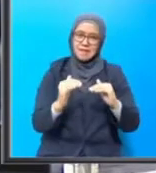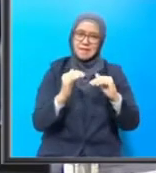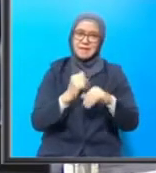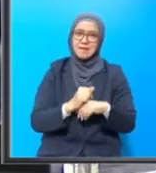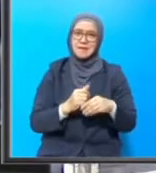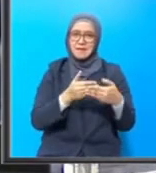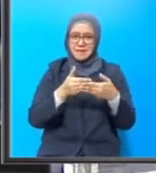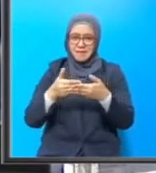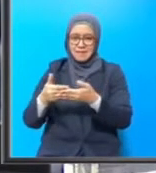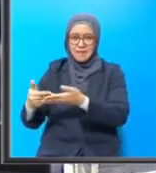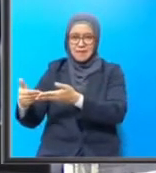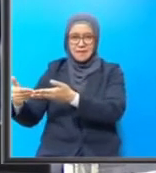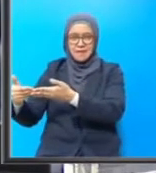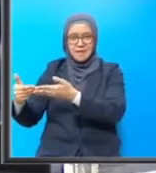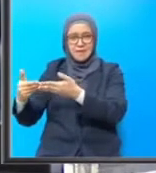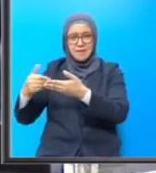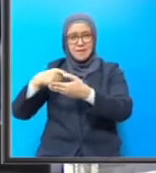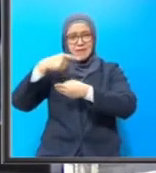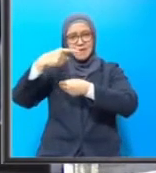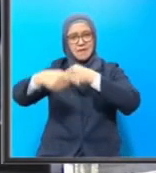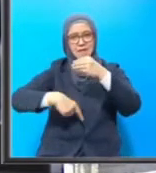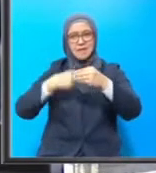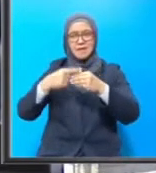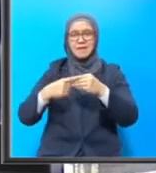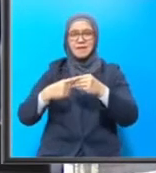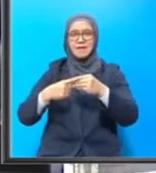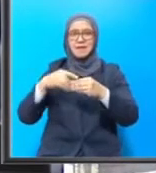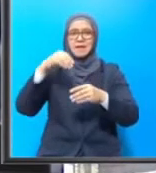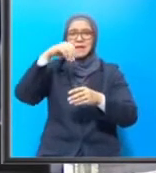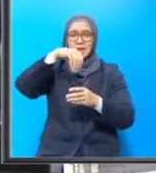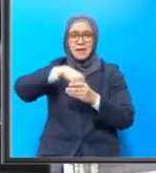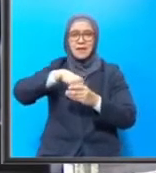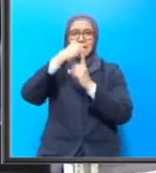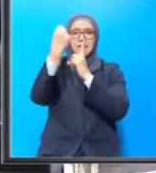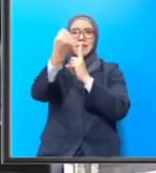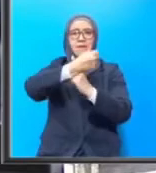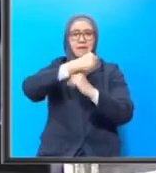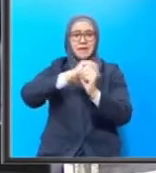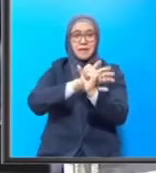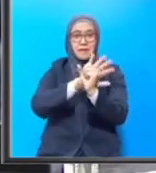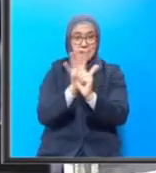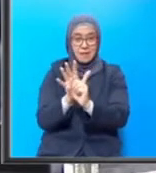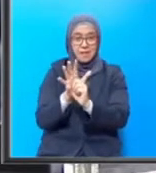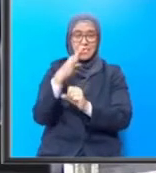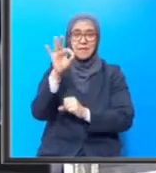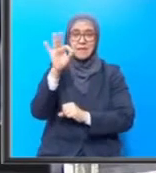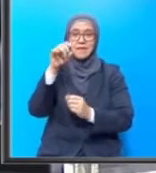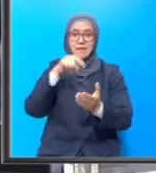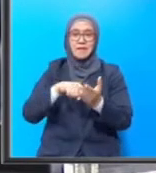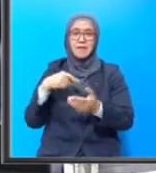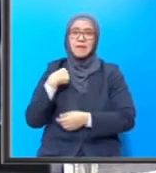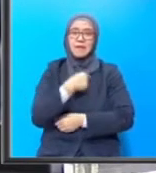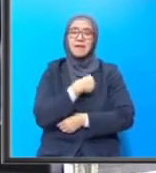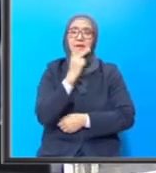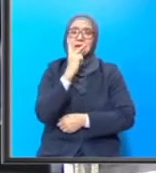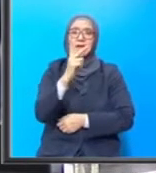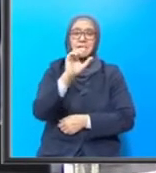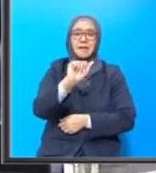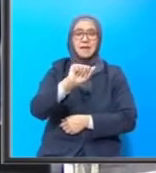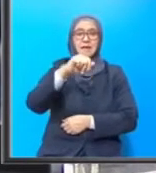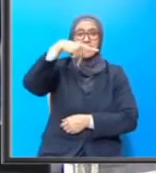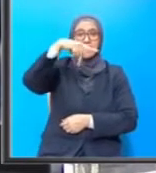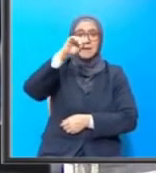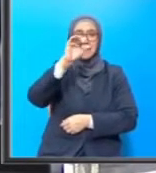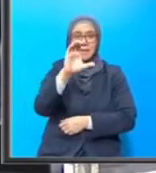berkenaan dengan Hai adalam arus pendek mix coffee Nit Ini kita lihat ipek